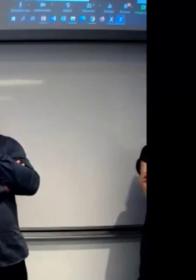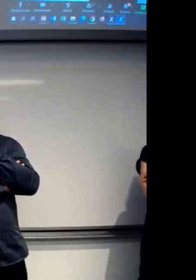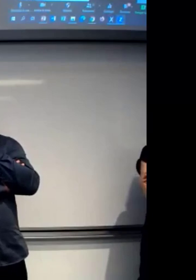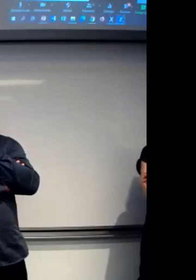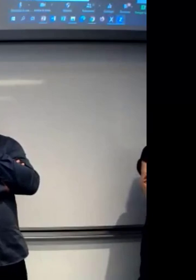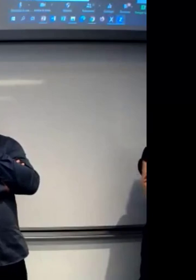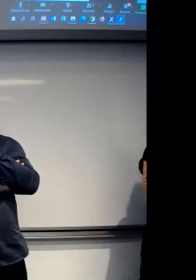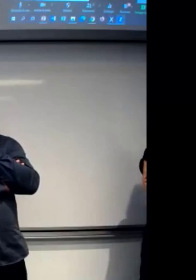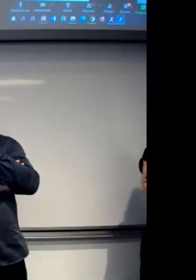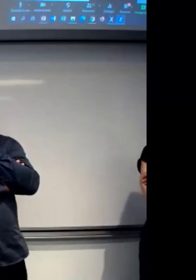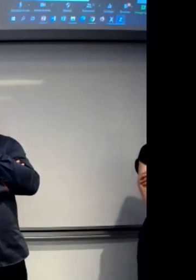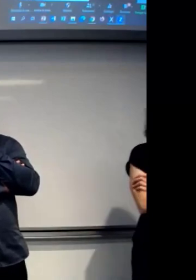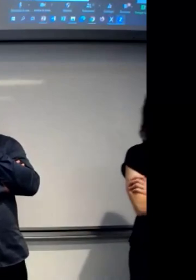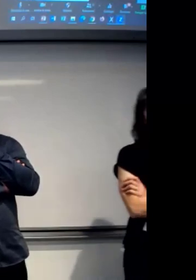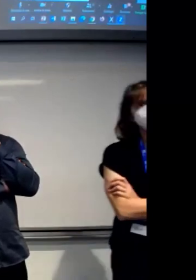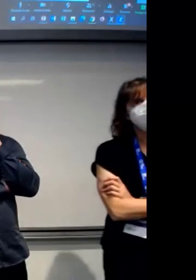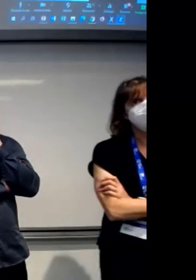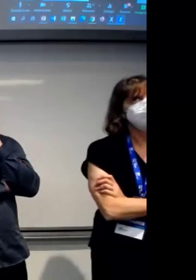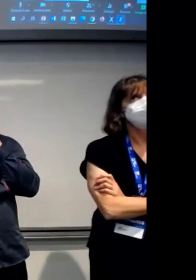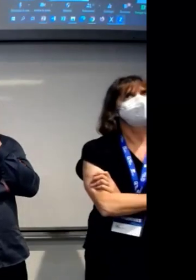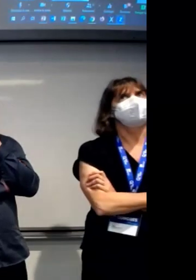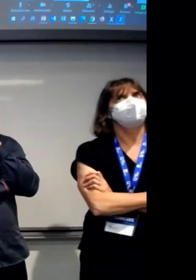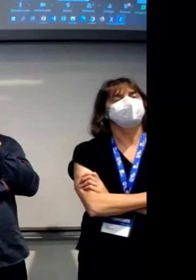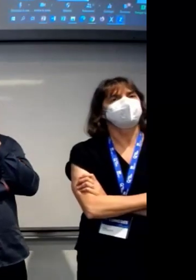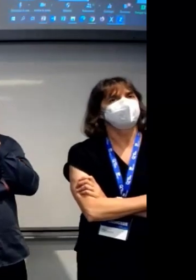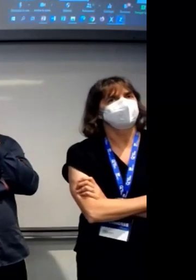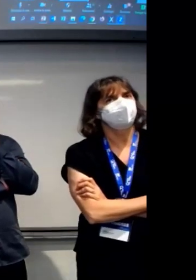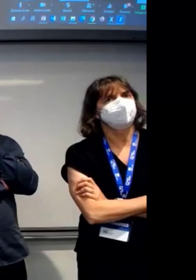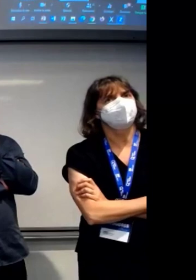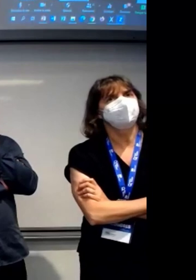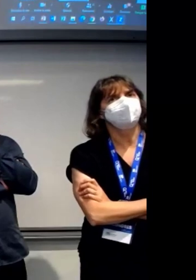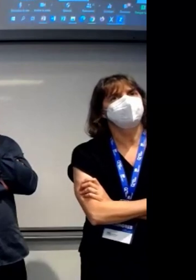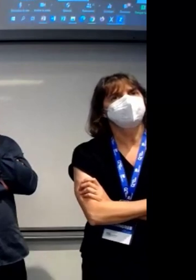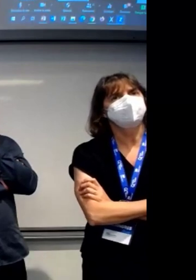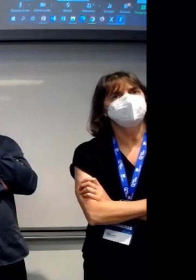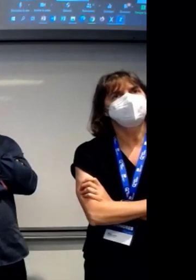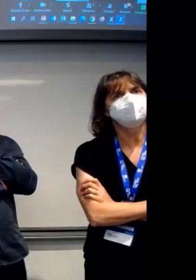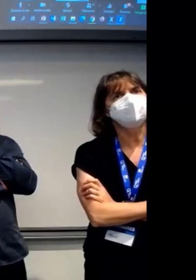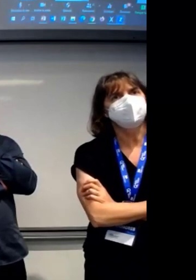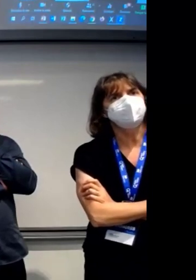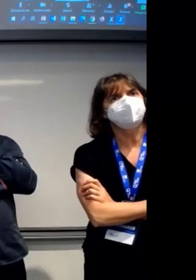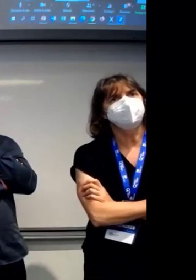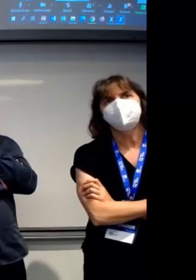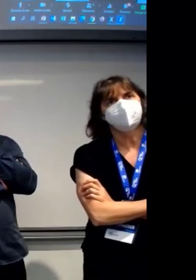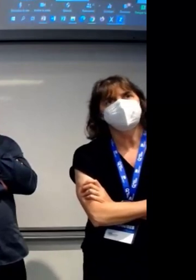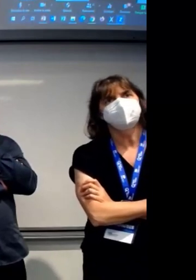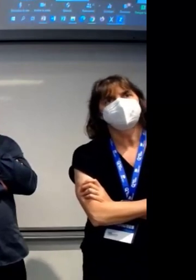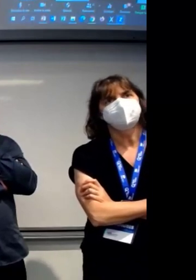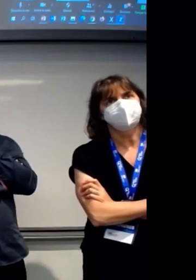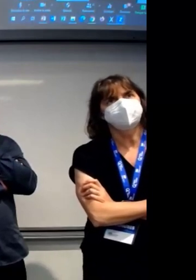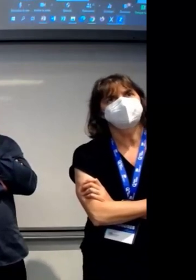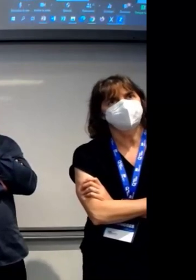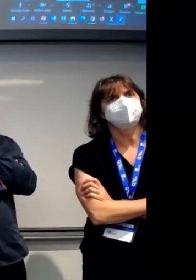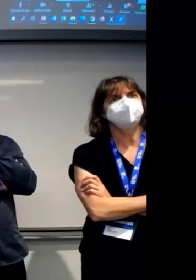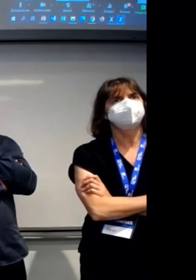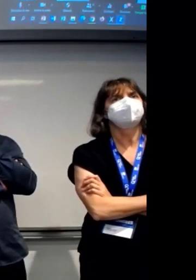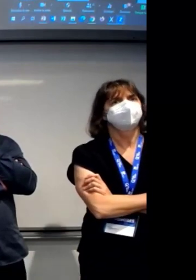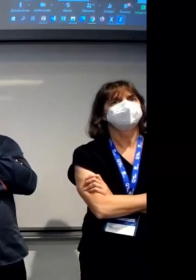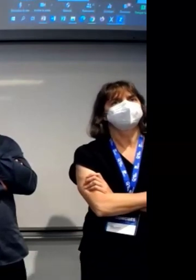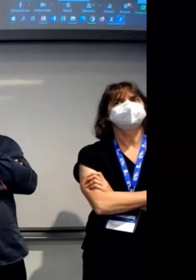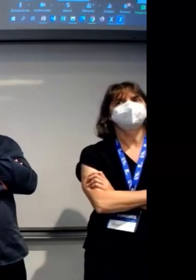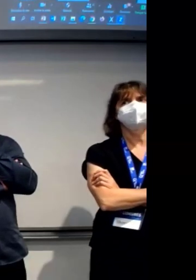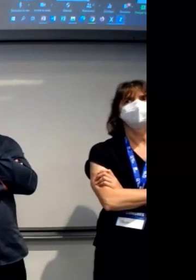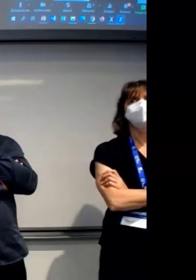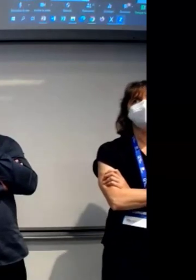manuel. Je me demandais qu'est-ce qui a motivé. Parce qu'il y a juste un choix dans YouTube. C'est CC BY ou pas Creative Commons. Oui,